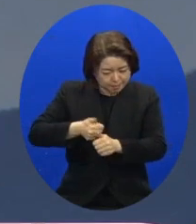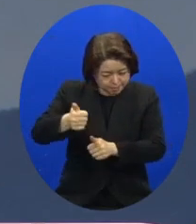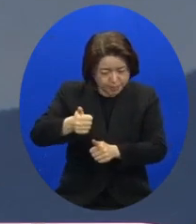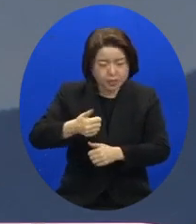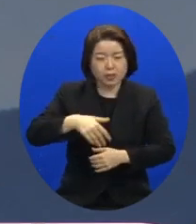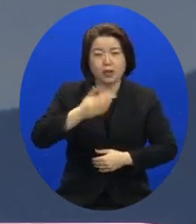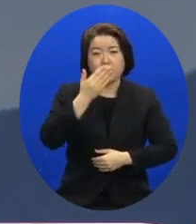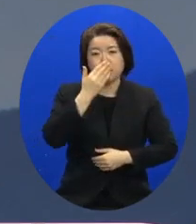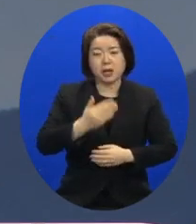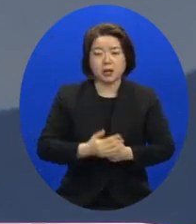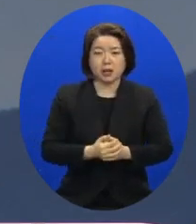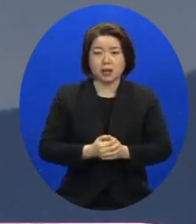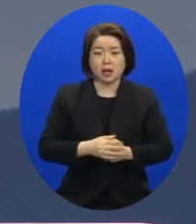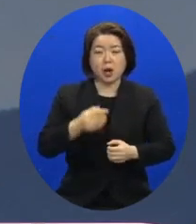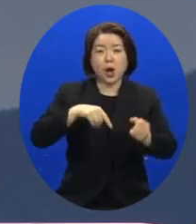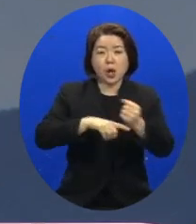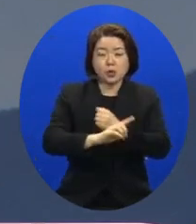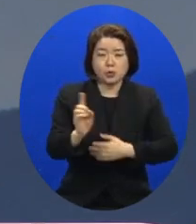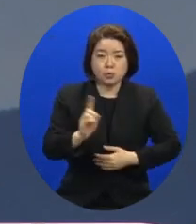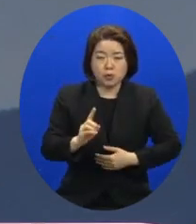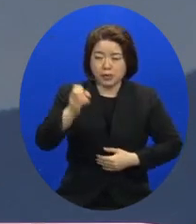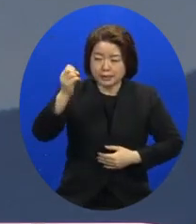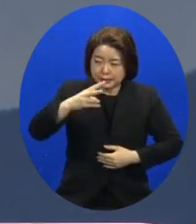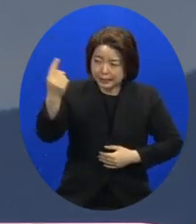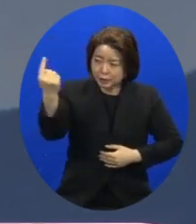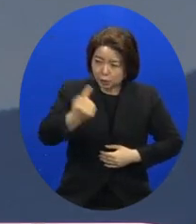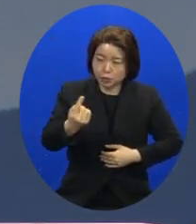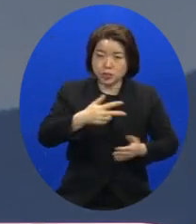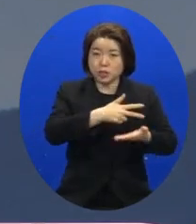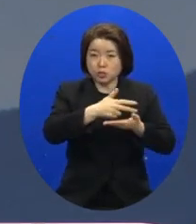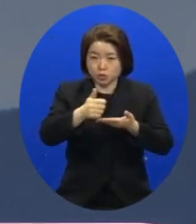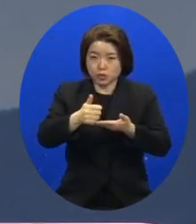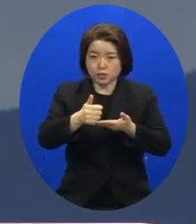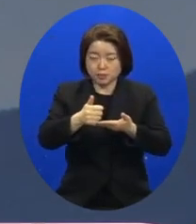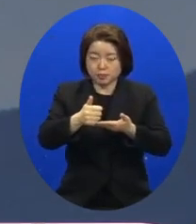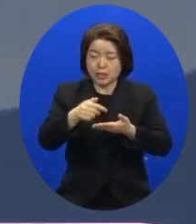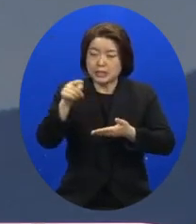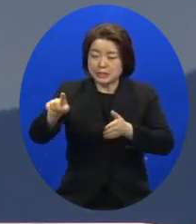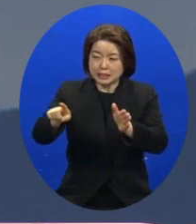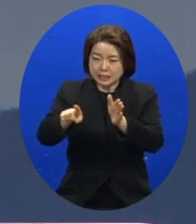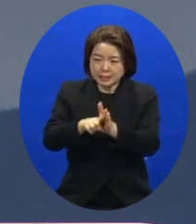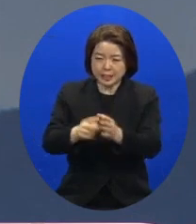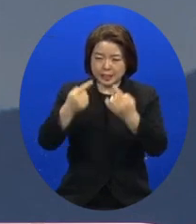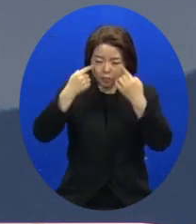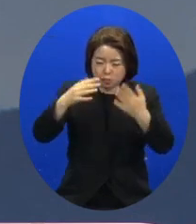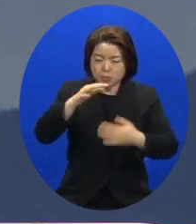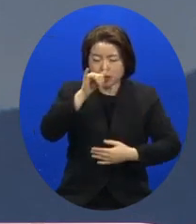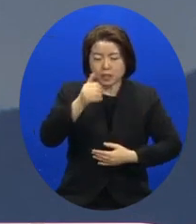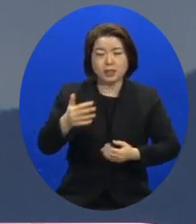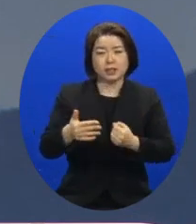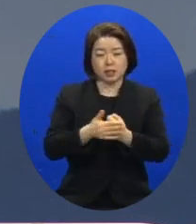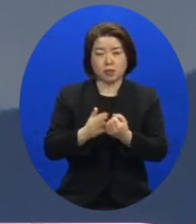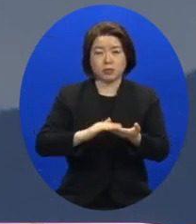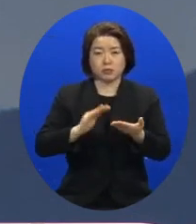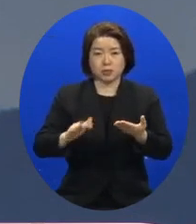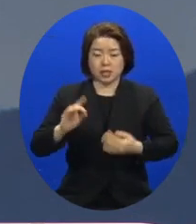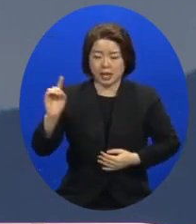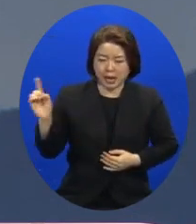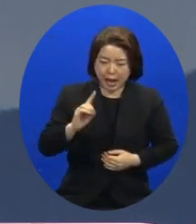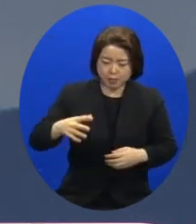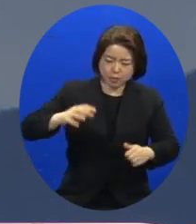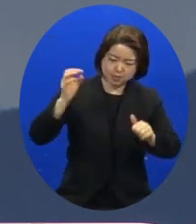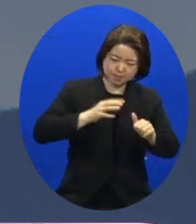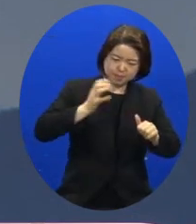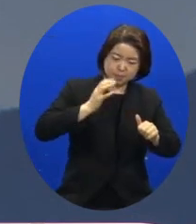이유는 다시 오실 주님, 주님의 재림에 대한 신앙이 분명했기 때문에 그렇습니다. 그래서 아무리 핍박이